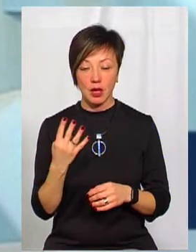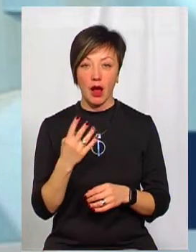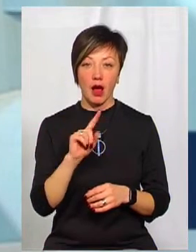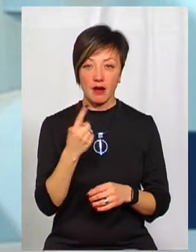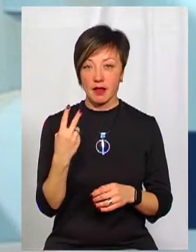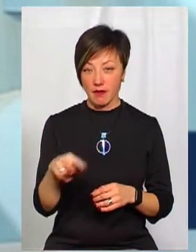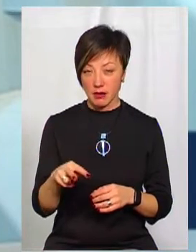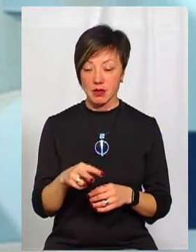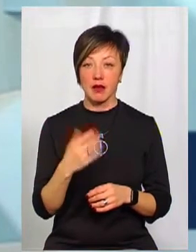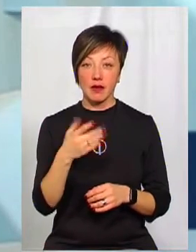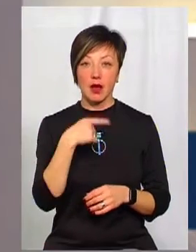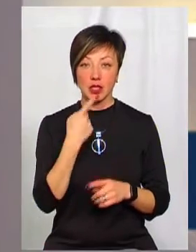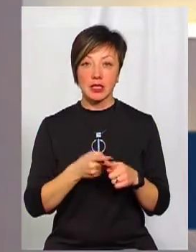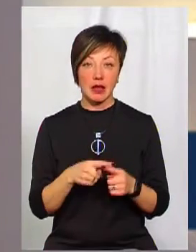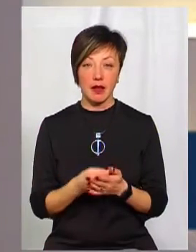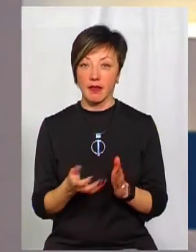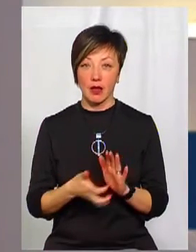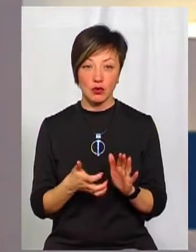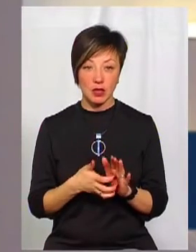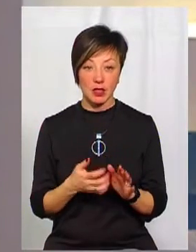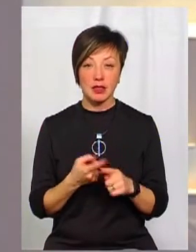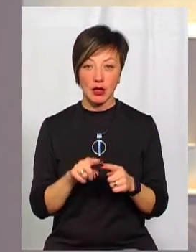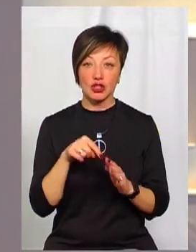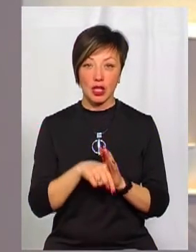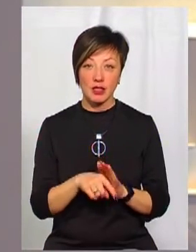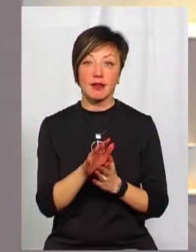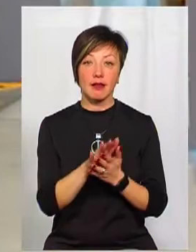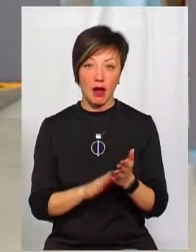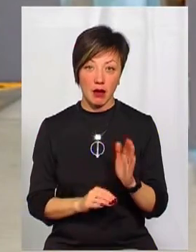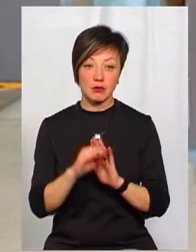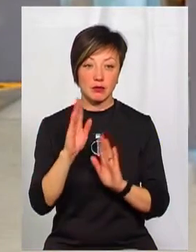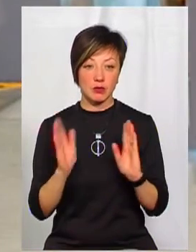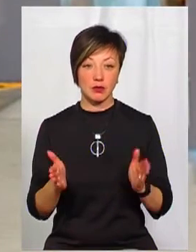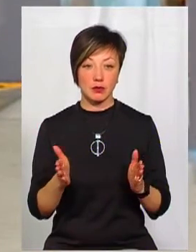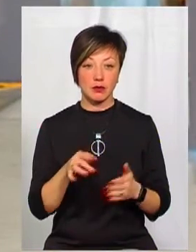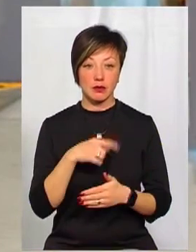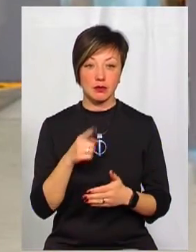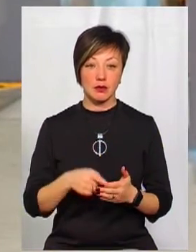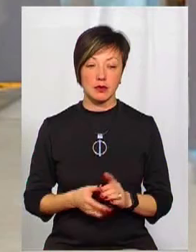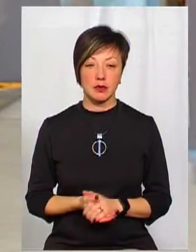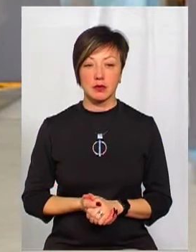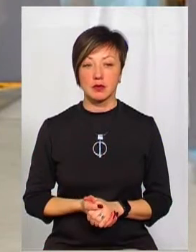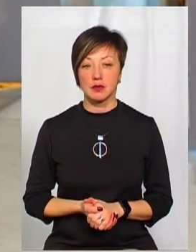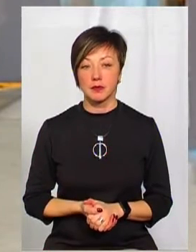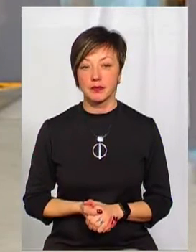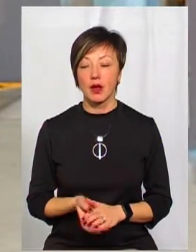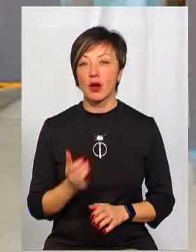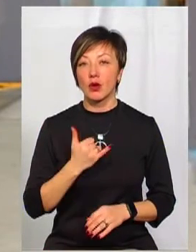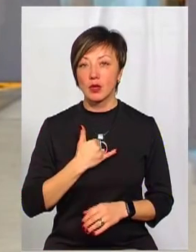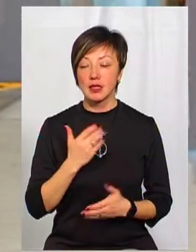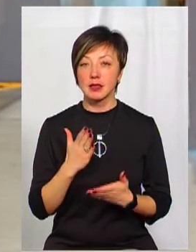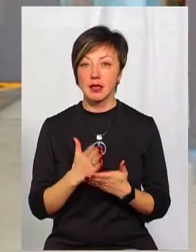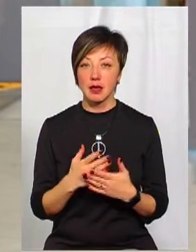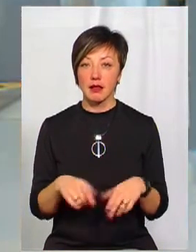20. То якщо ви кажете, що цей тариф недостатній, чи це означає, що і далі він буде збільшуватись? Ну, у нас є така